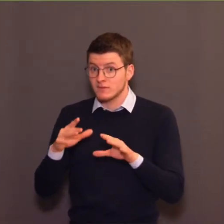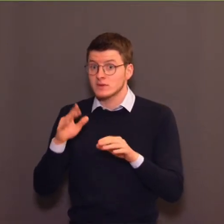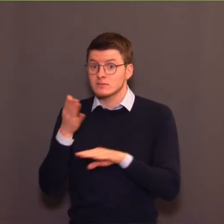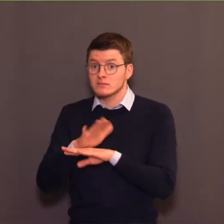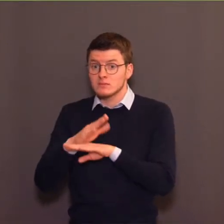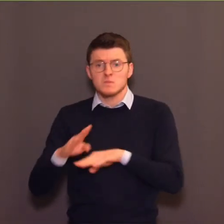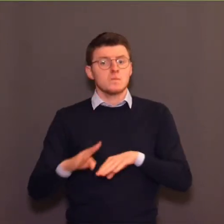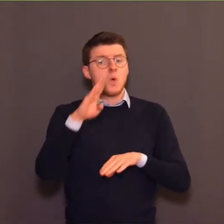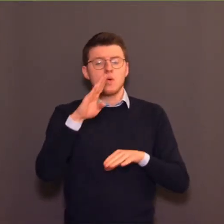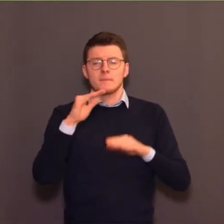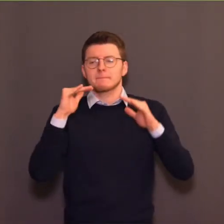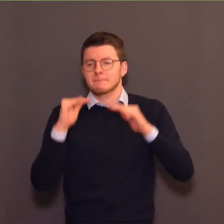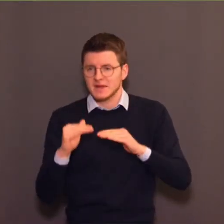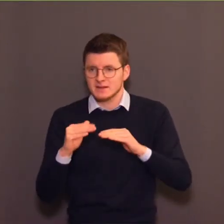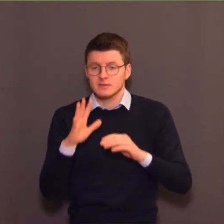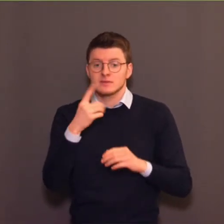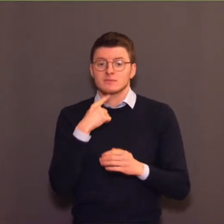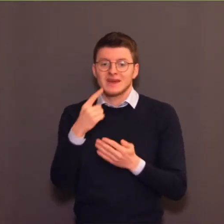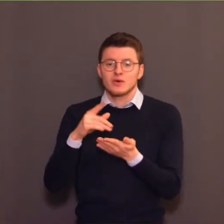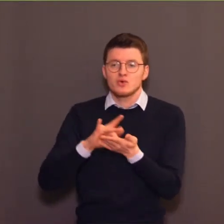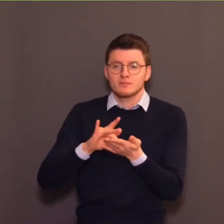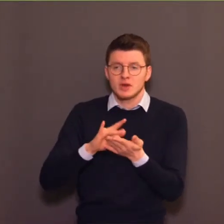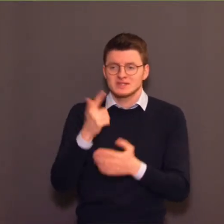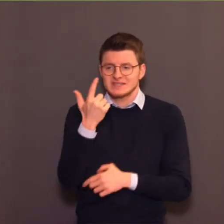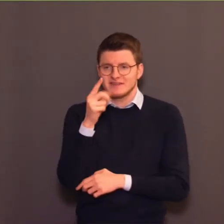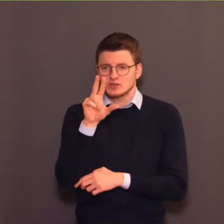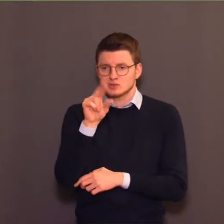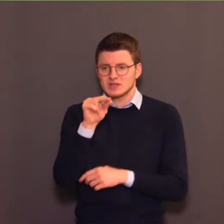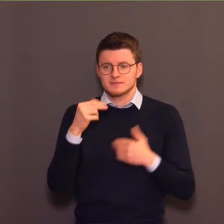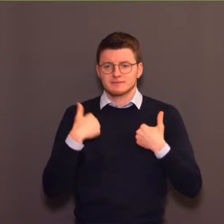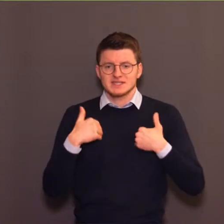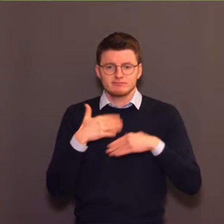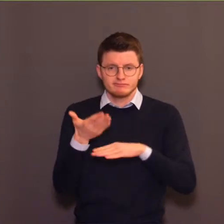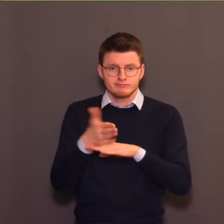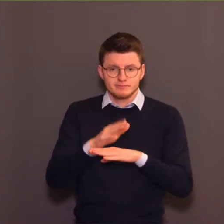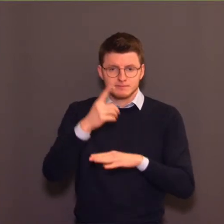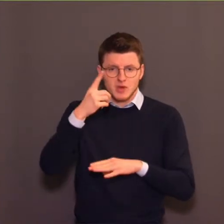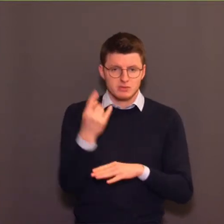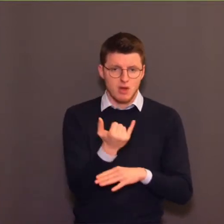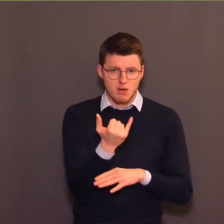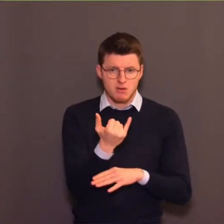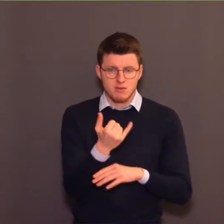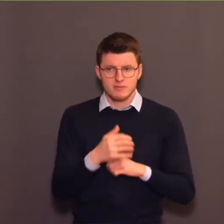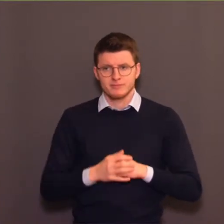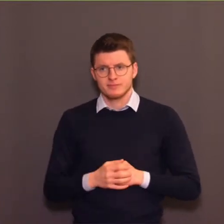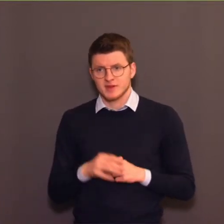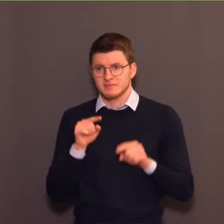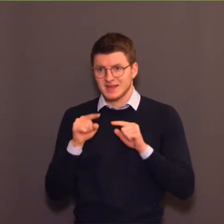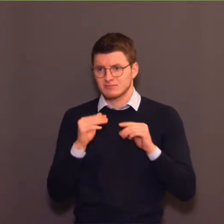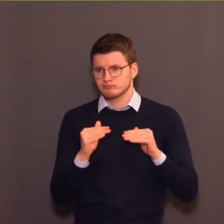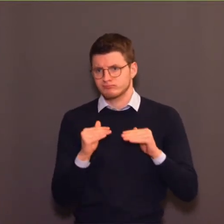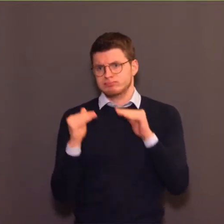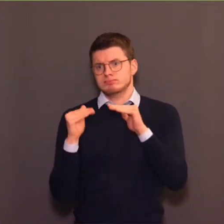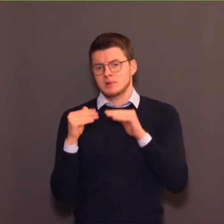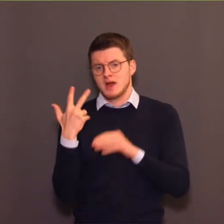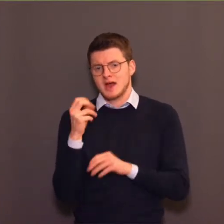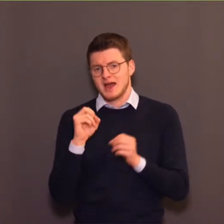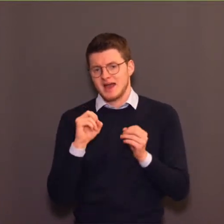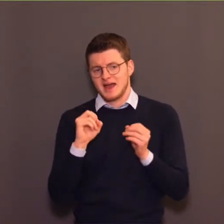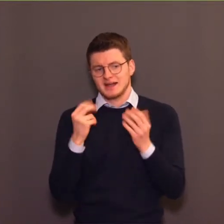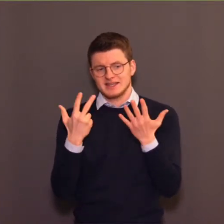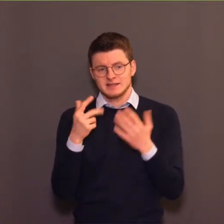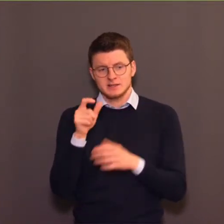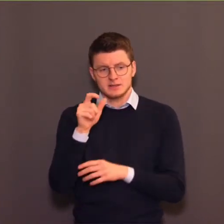Gemiddeld vielen er de afgelopen week 27 overlijdens per dag te betreuren en dat is een stijging van 18%.